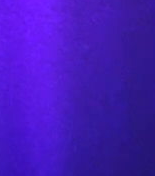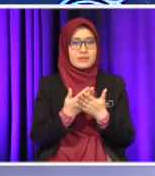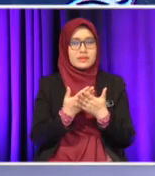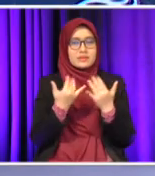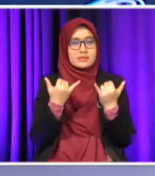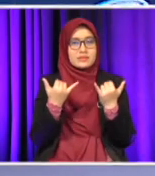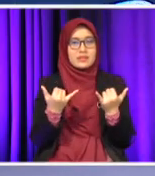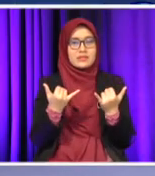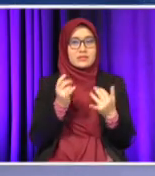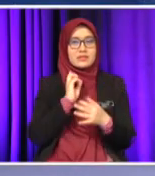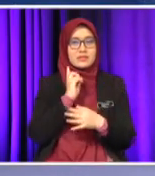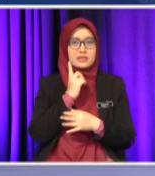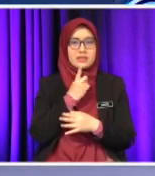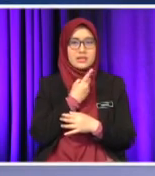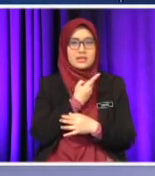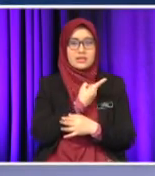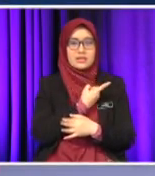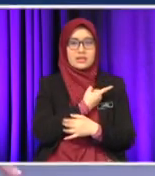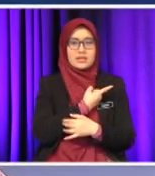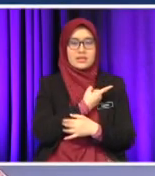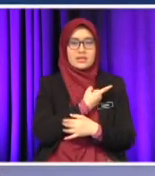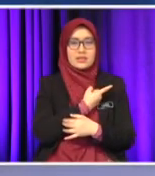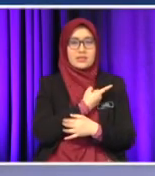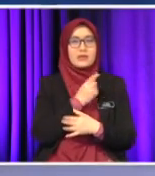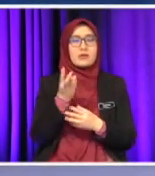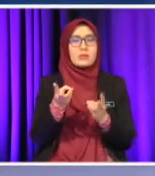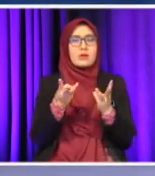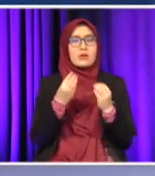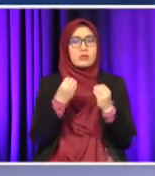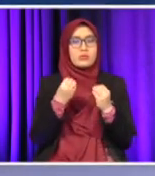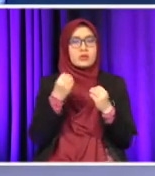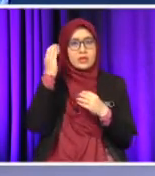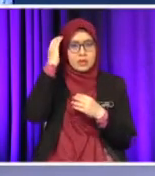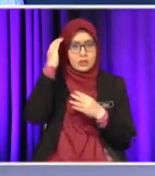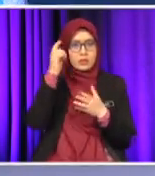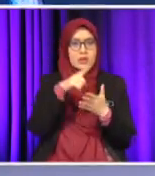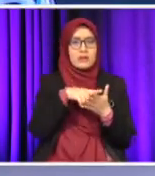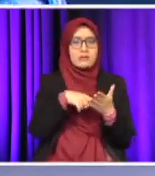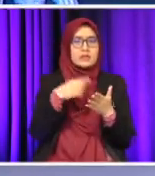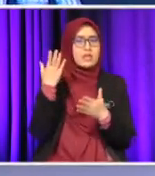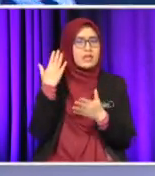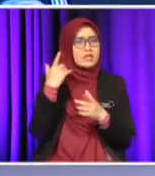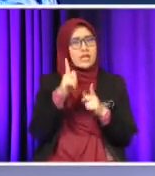sebenarnya kaitan dengan gimmick kita tadi dengan pembelajaran kita kali ini